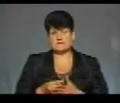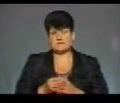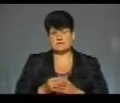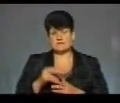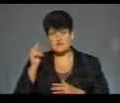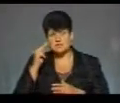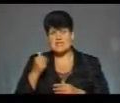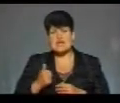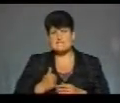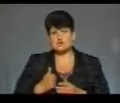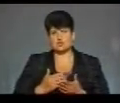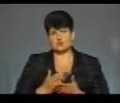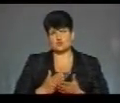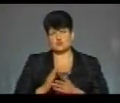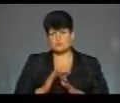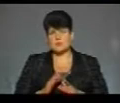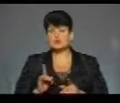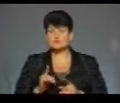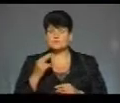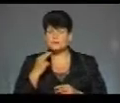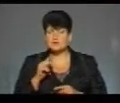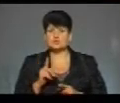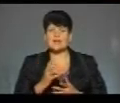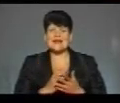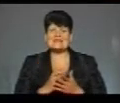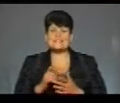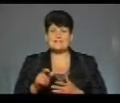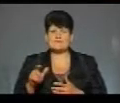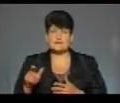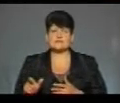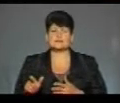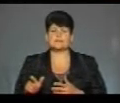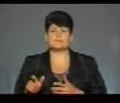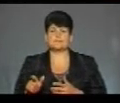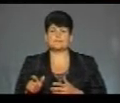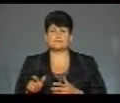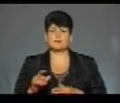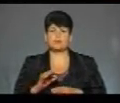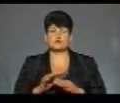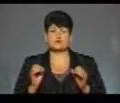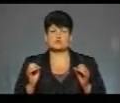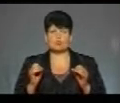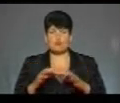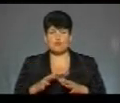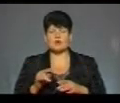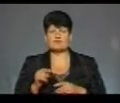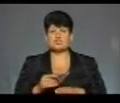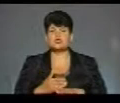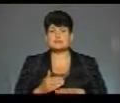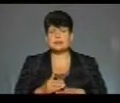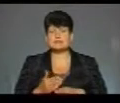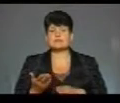військовослужбовці. Але ще в чому перевага, що резервіст, який заключив контракт, він проходить зборові заходи тільки в тій частині, який